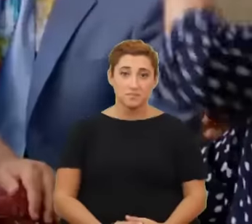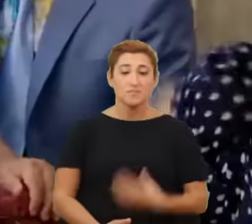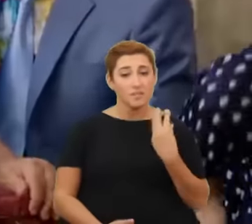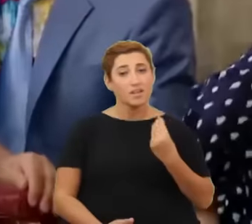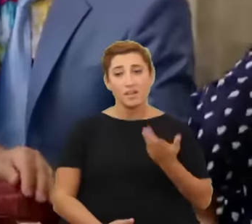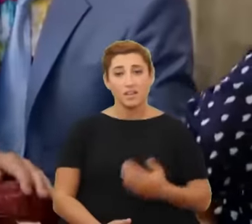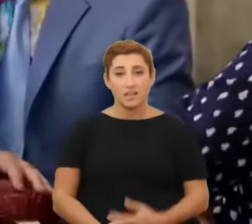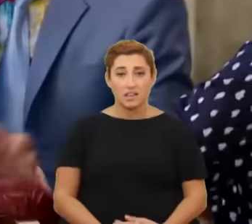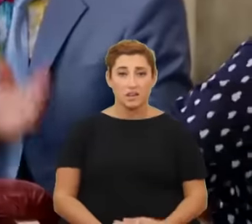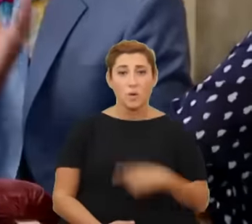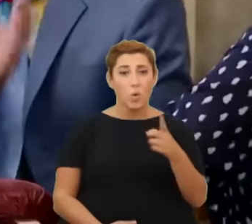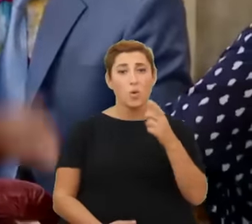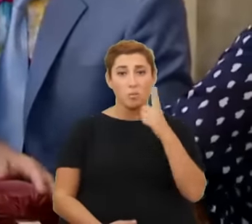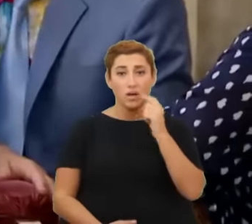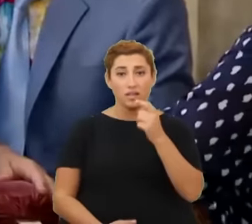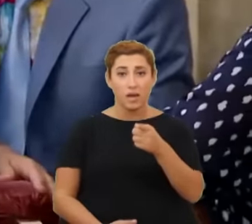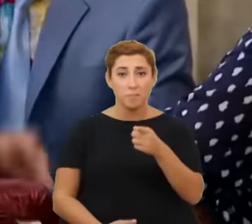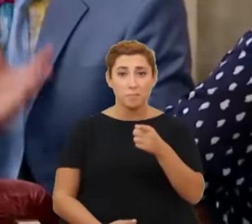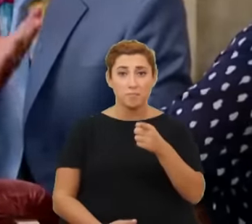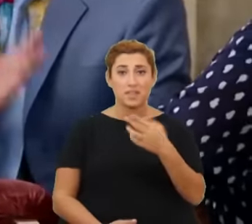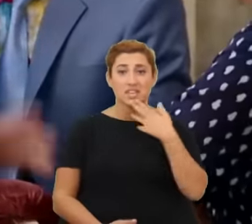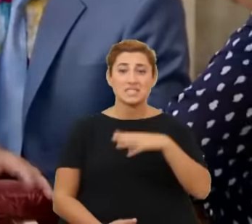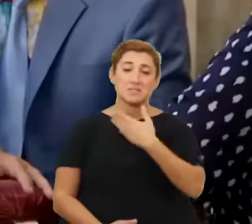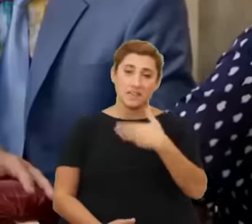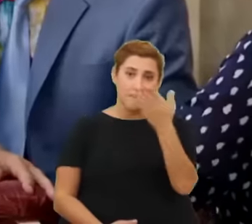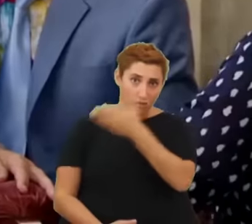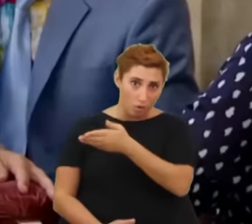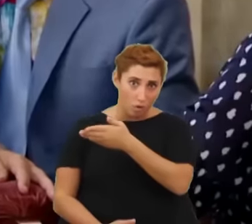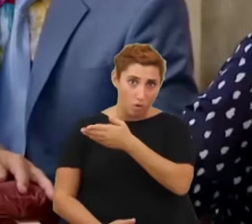İyi ya. Madem kızım seviyor,